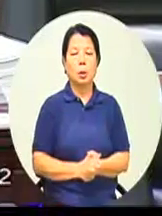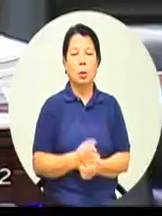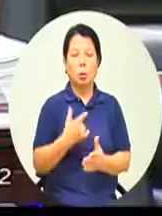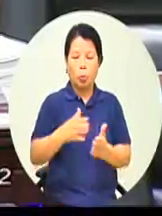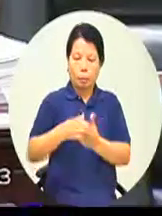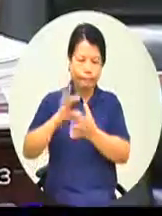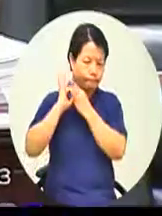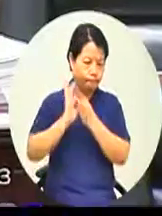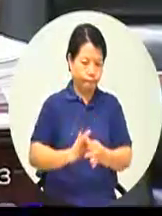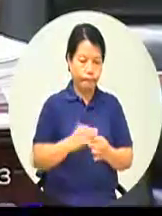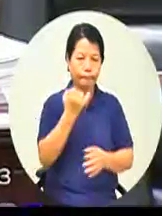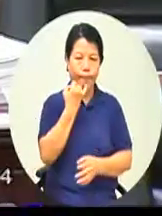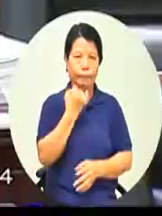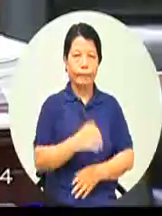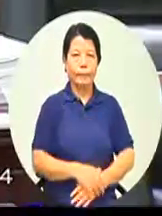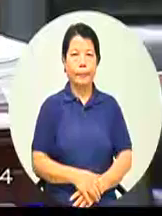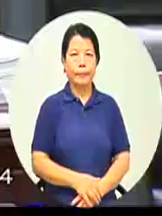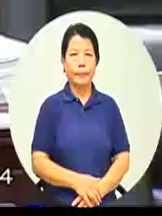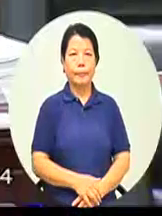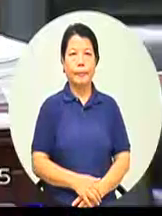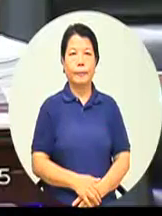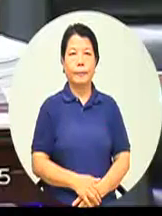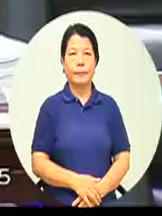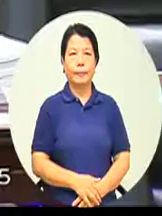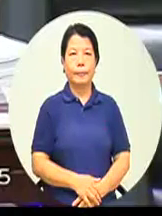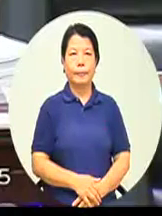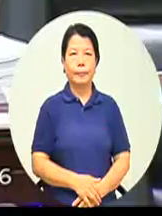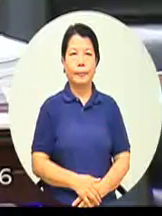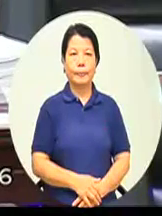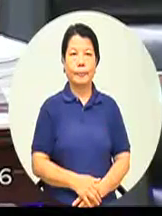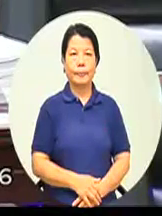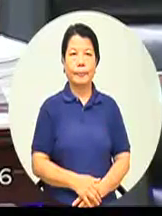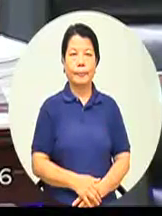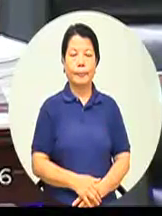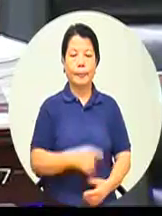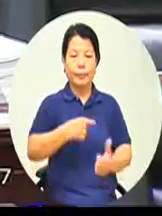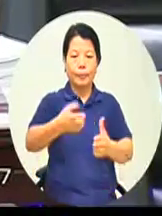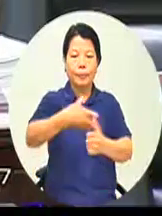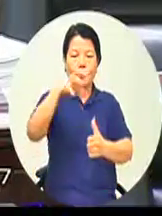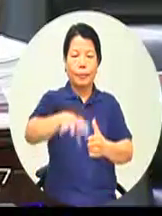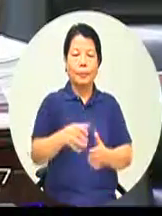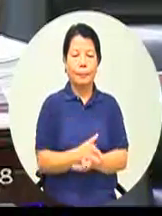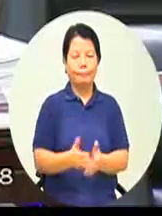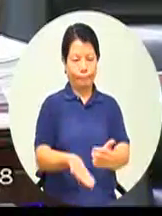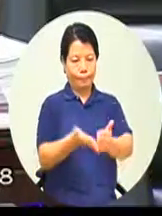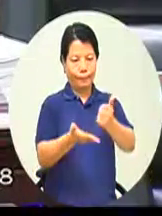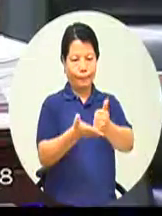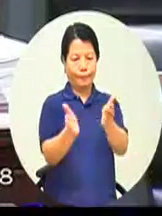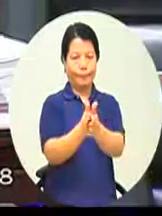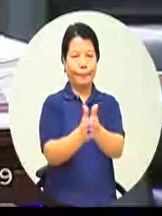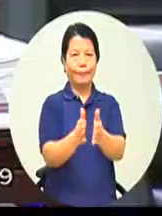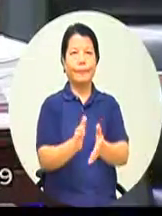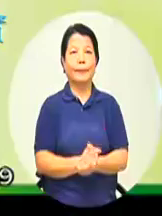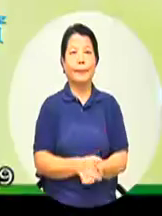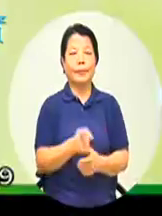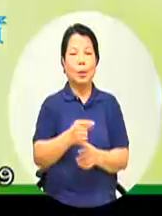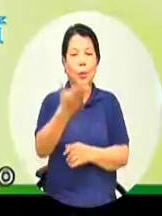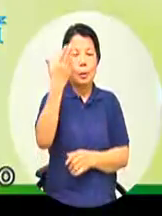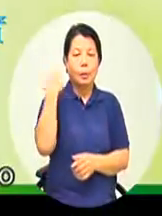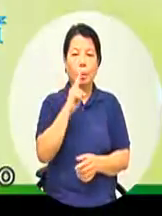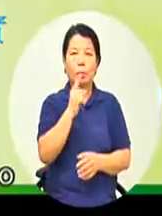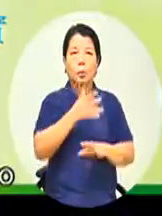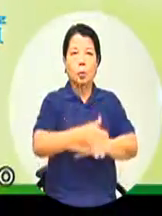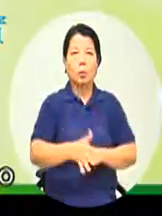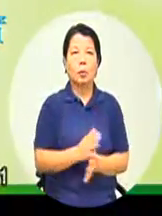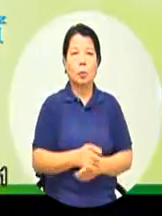续。来，阁一点吼，要甲教育局，我若拍破啊吼，我前届有提出讲加速林务